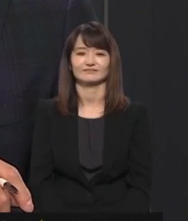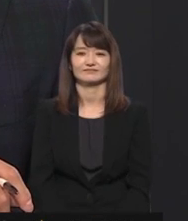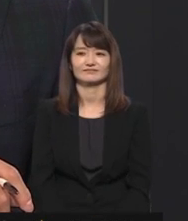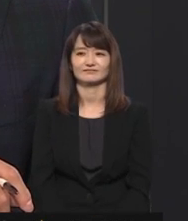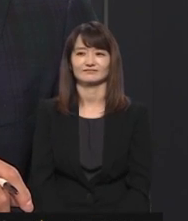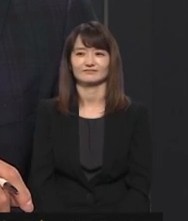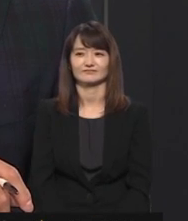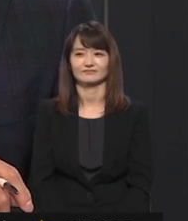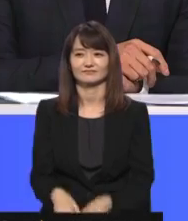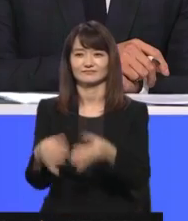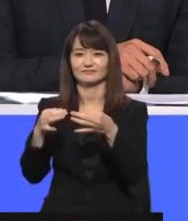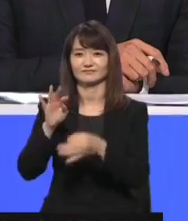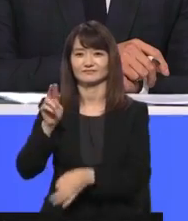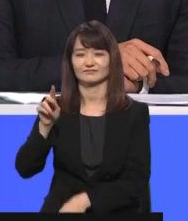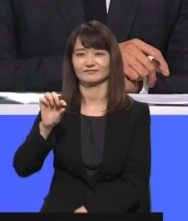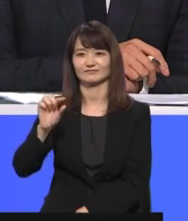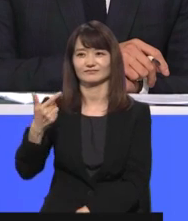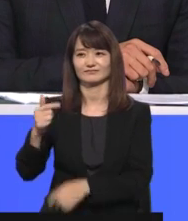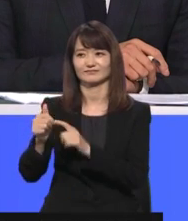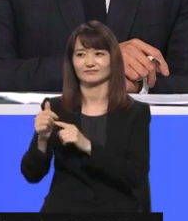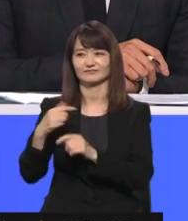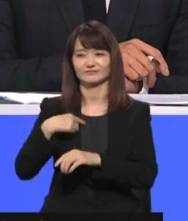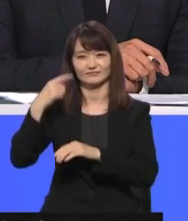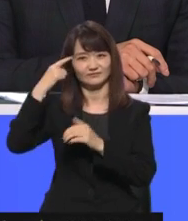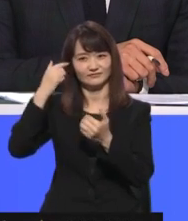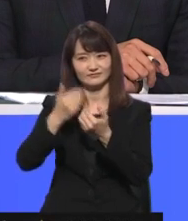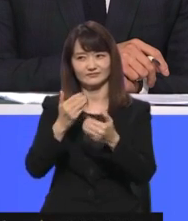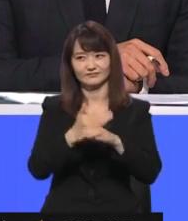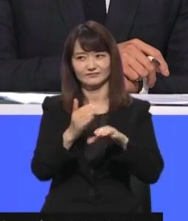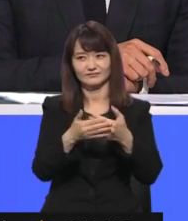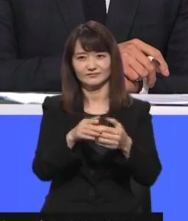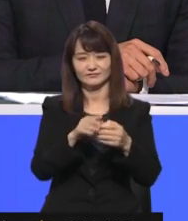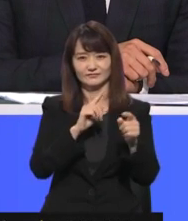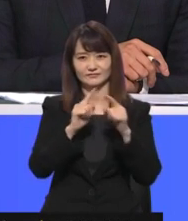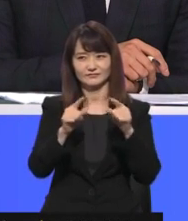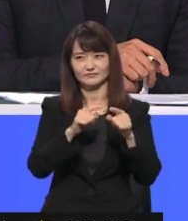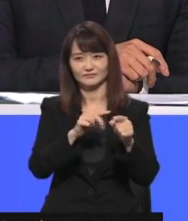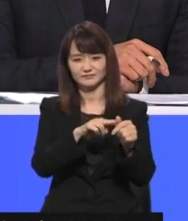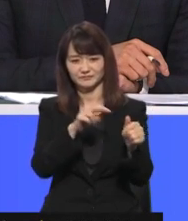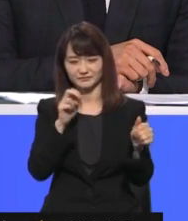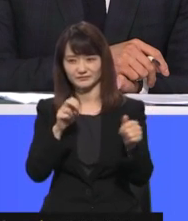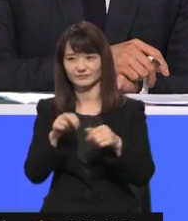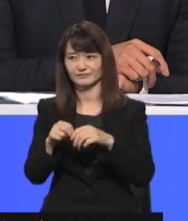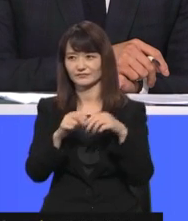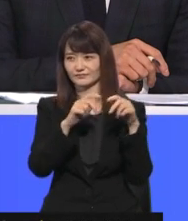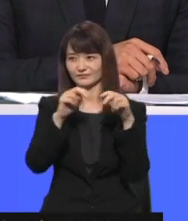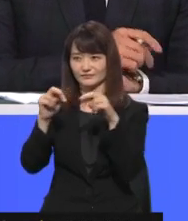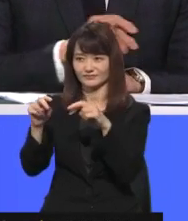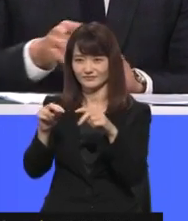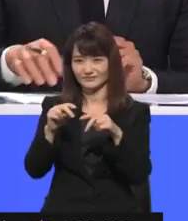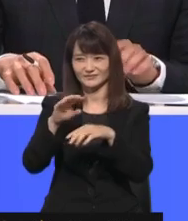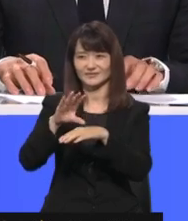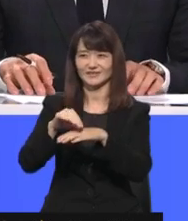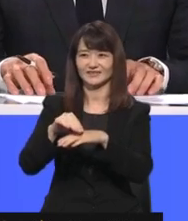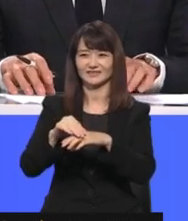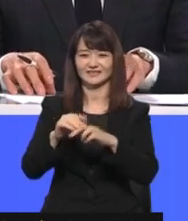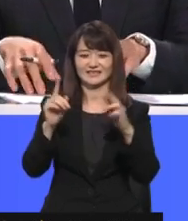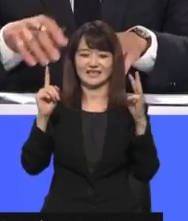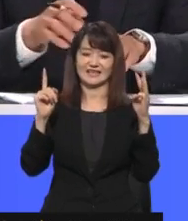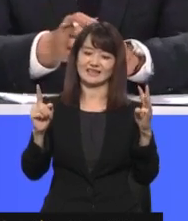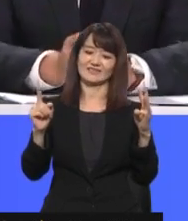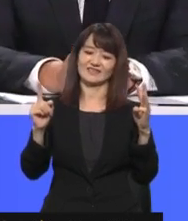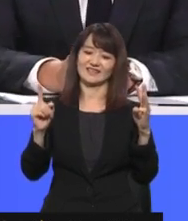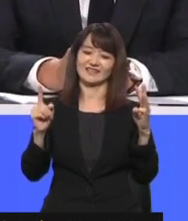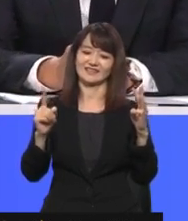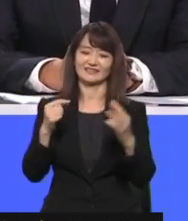인 김영미님 예전에는 저와 반대 당 이라 말씀하시는 게 좀 얄미운 는데 유독 썰전 에서는 3대 1 구도가 많아져서 안타깝 많이 생각해요 다